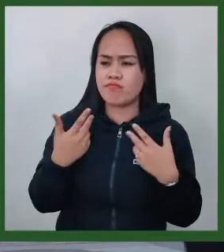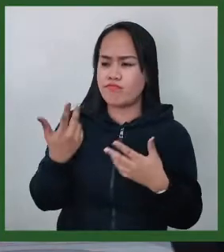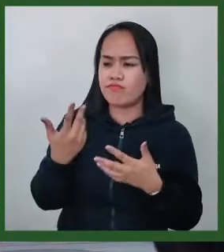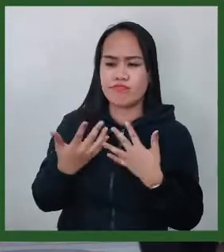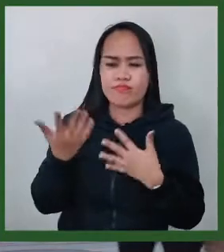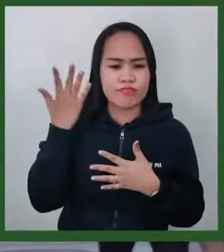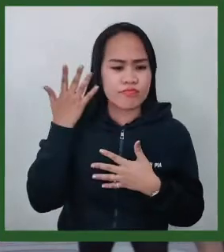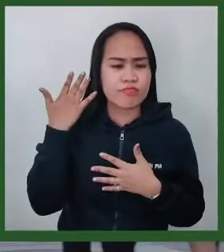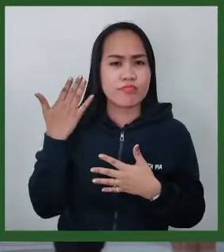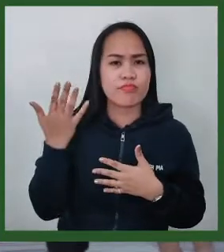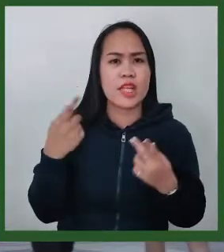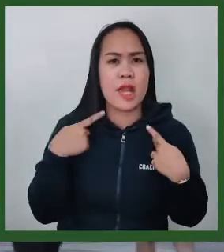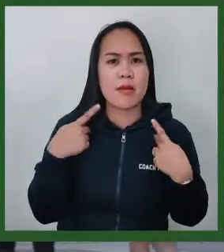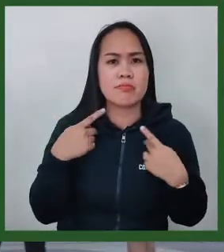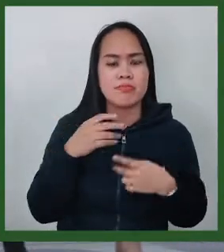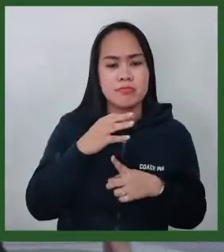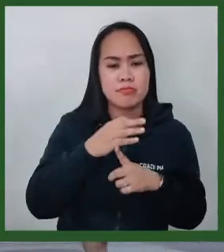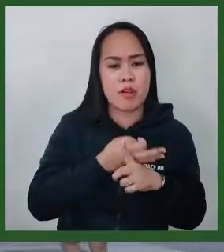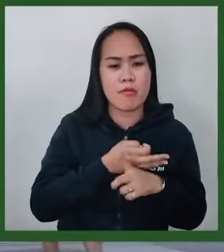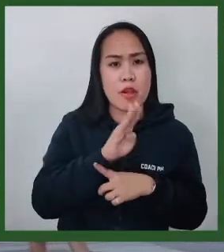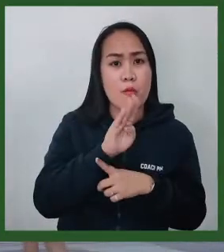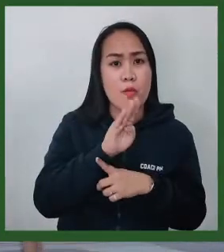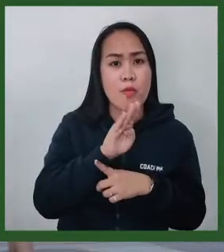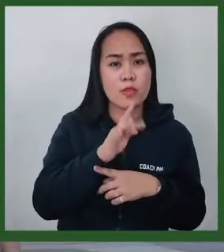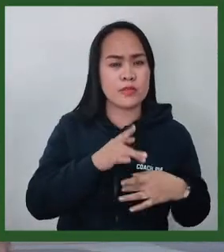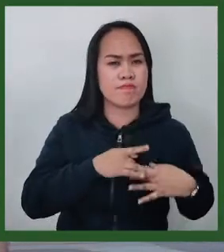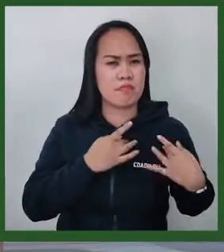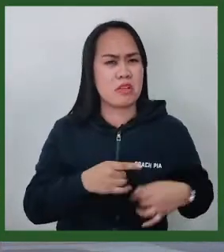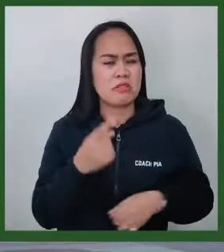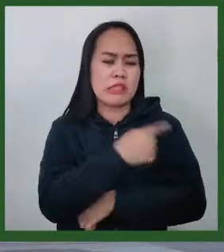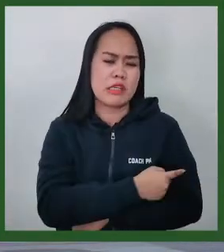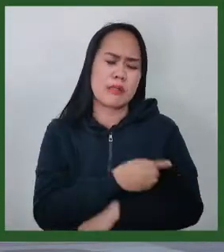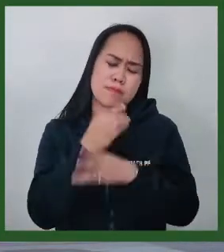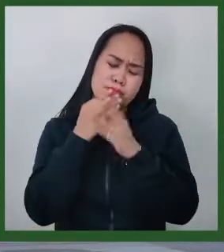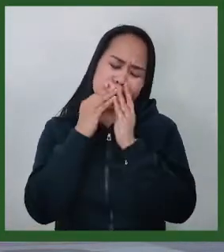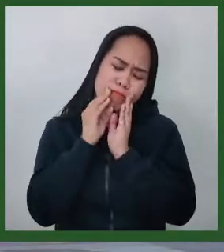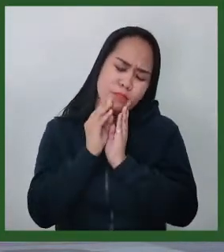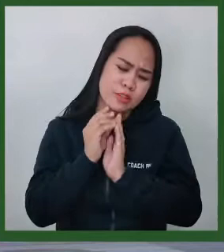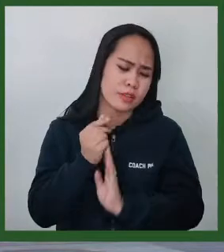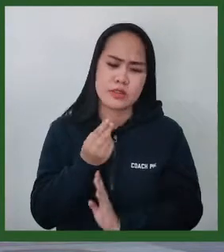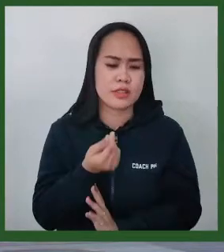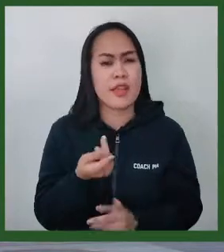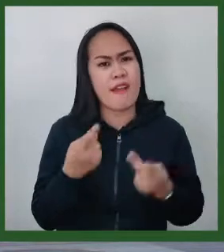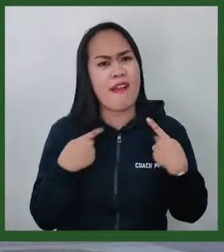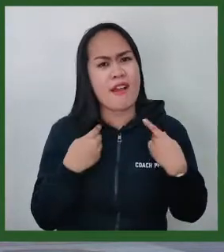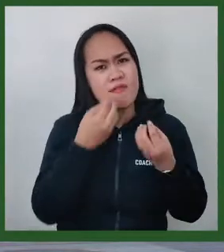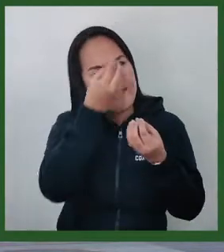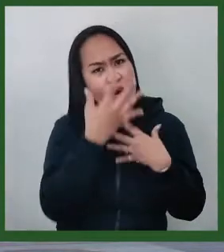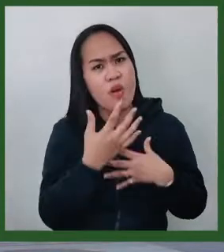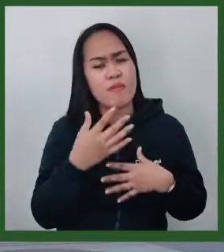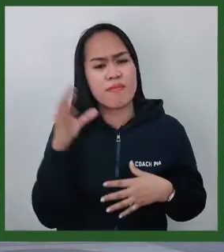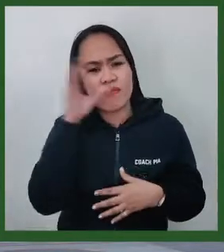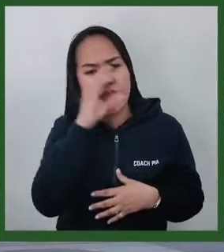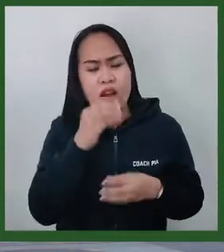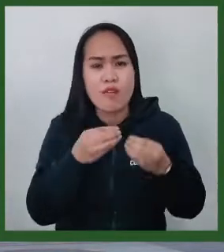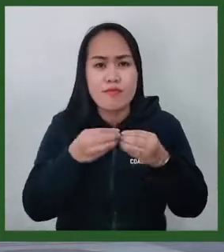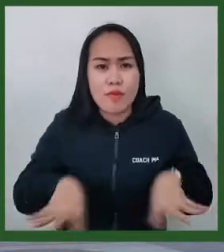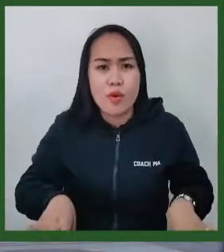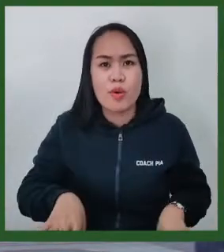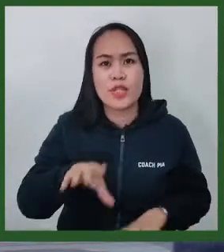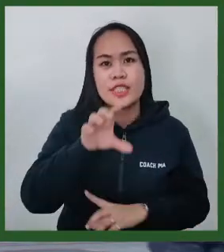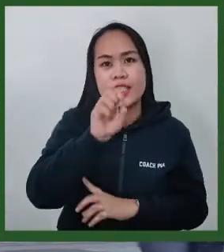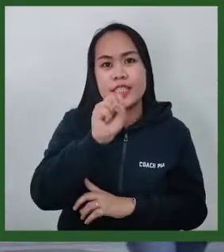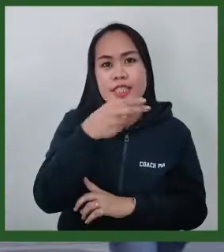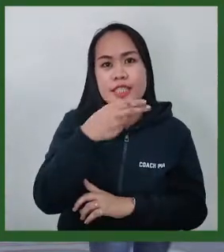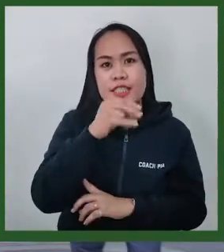atin ng Valentine's Day, February 14. How ironic, no? Merong nawawalang aso, isang Shih Tzu, no?